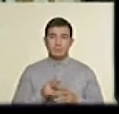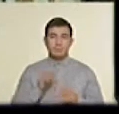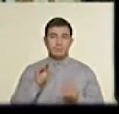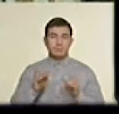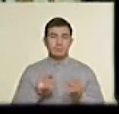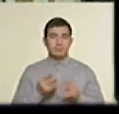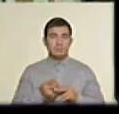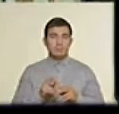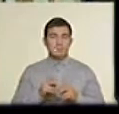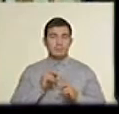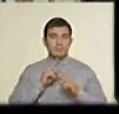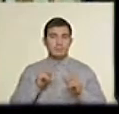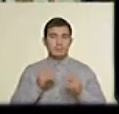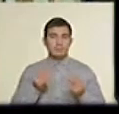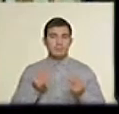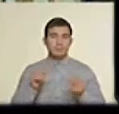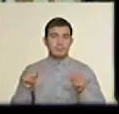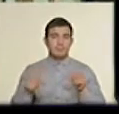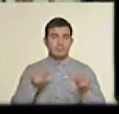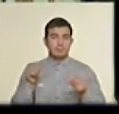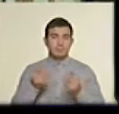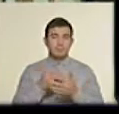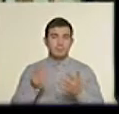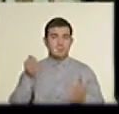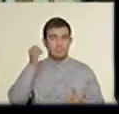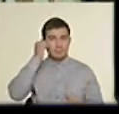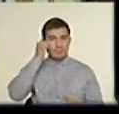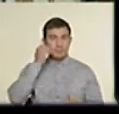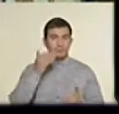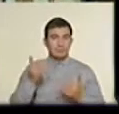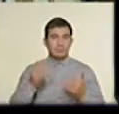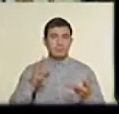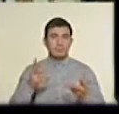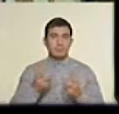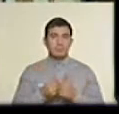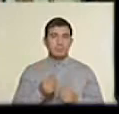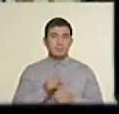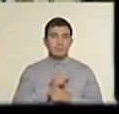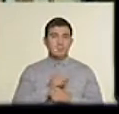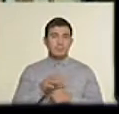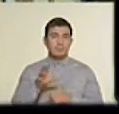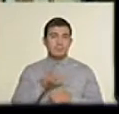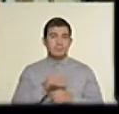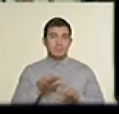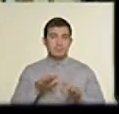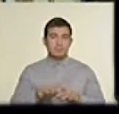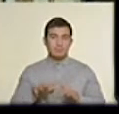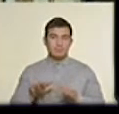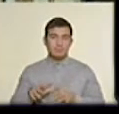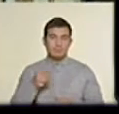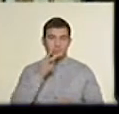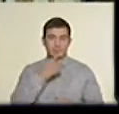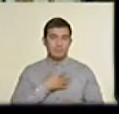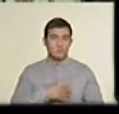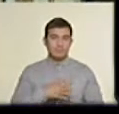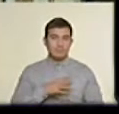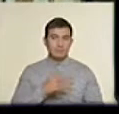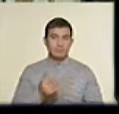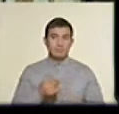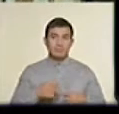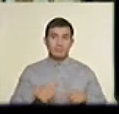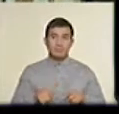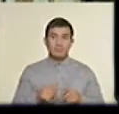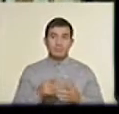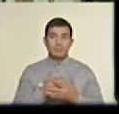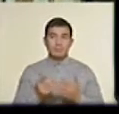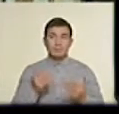qal'alar, me'morchilik obidalari, muzeylar mamlakatimiz madaniy merosini tashkil qiladi. Tarixiy madaniy obyektlar